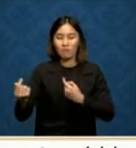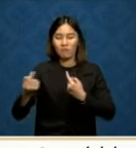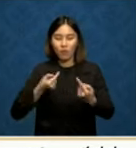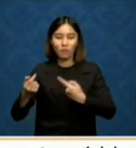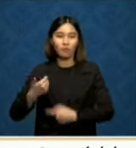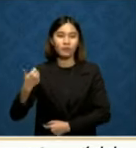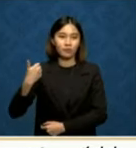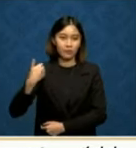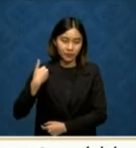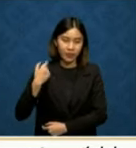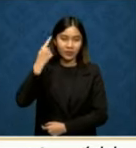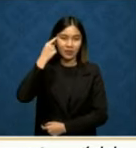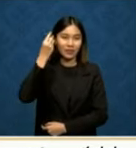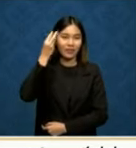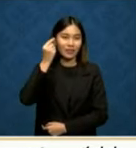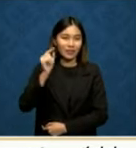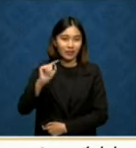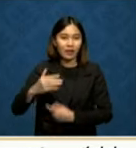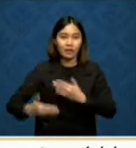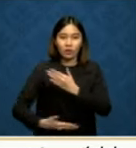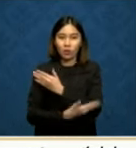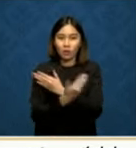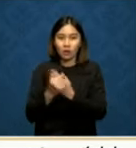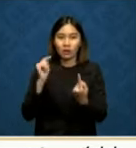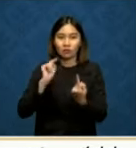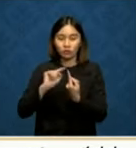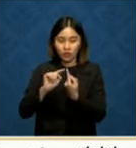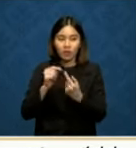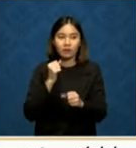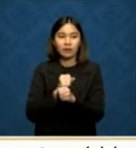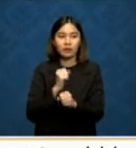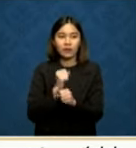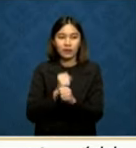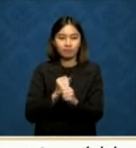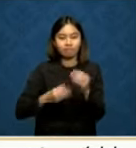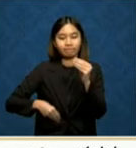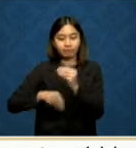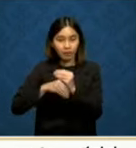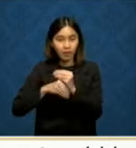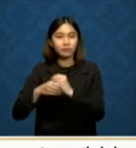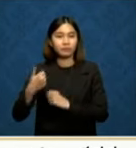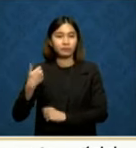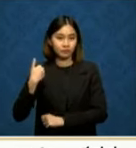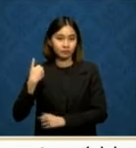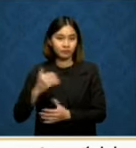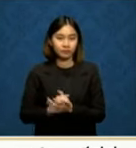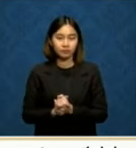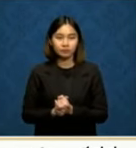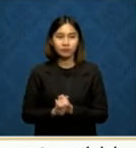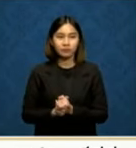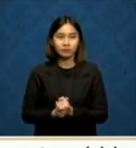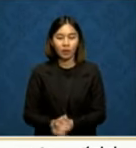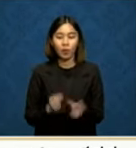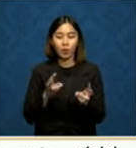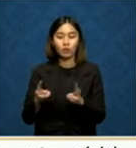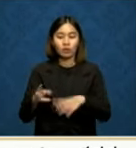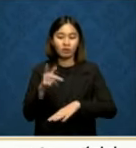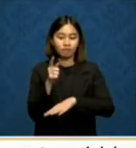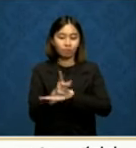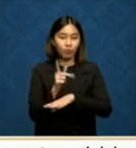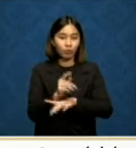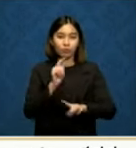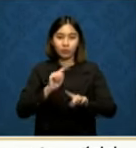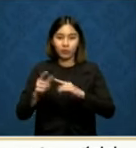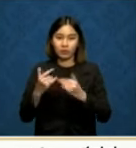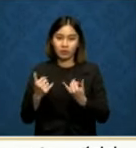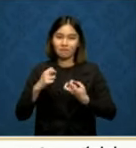อยู่บ้างนะคะกคิดวาอันนี้น่จะเป็นโอกาสในการทำงานเพิ่มเติมส่วนพลัฟอรมออนไน์เี่คิดวาข